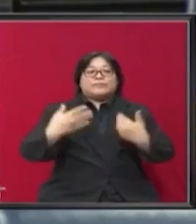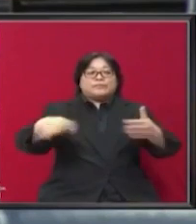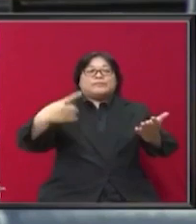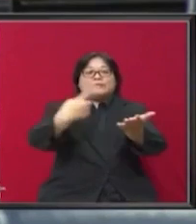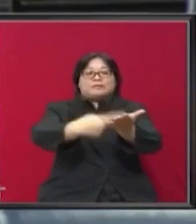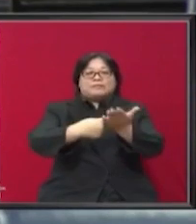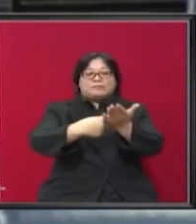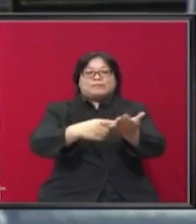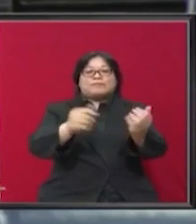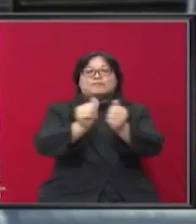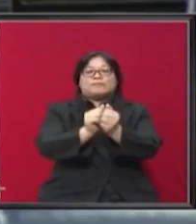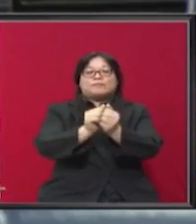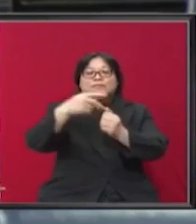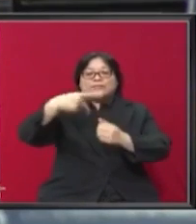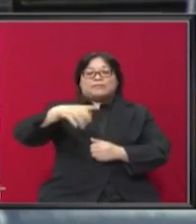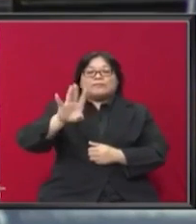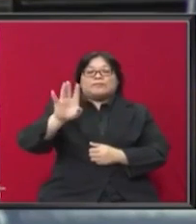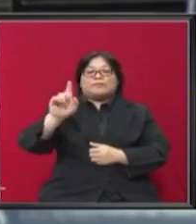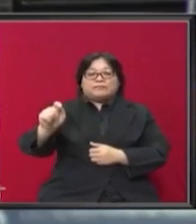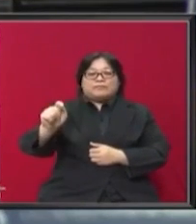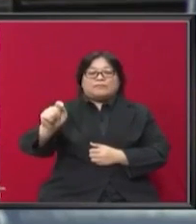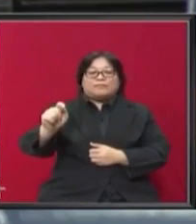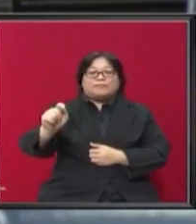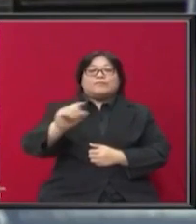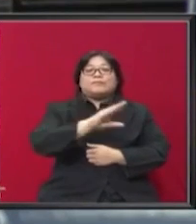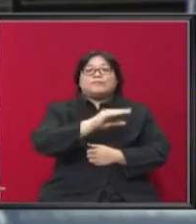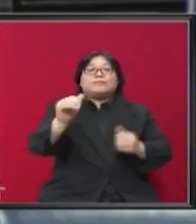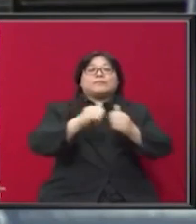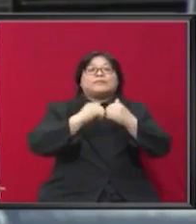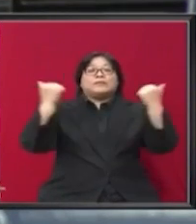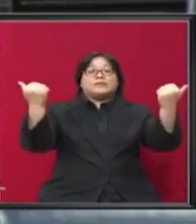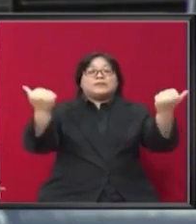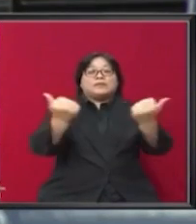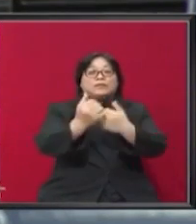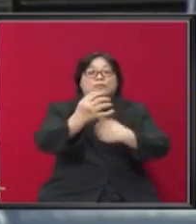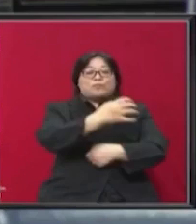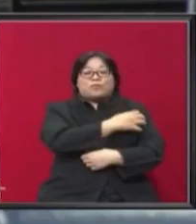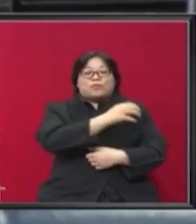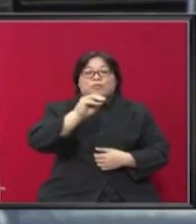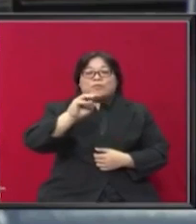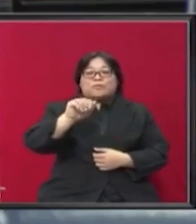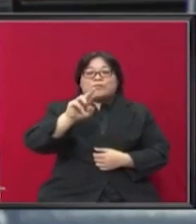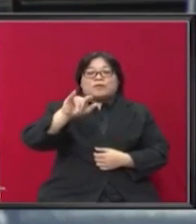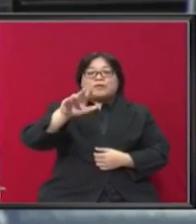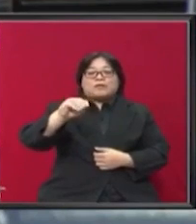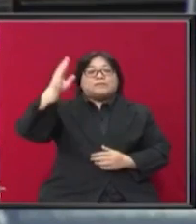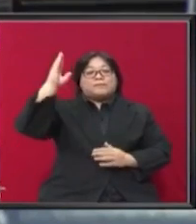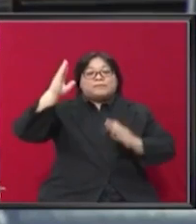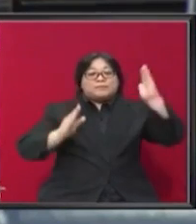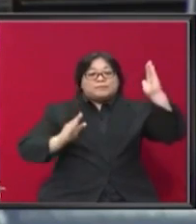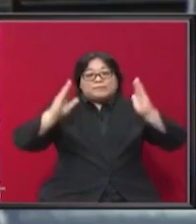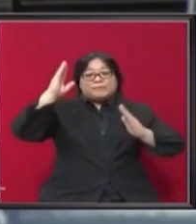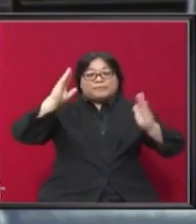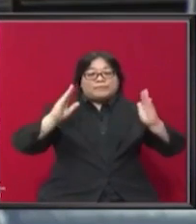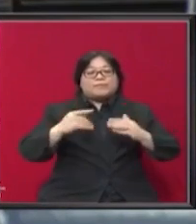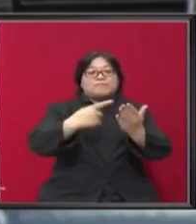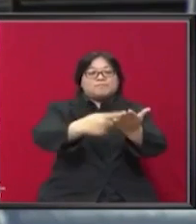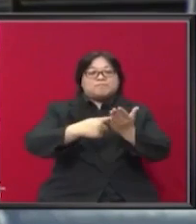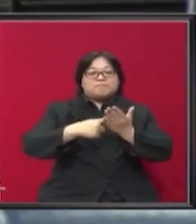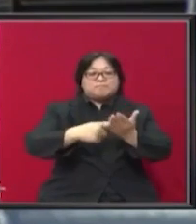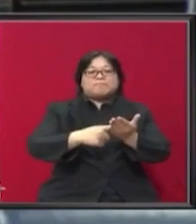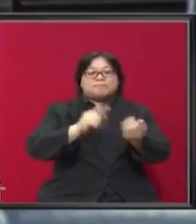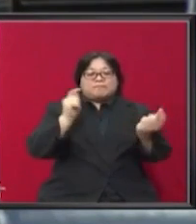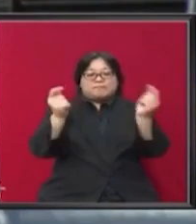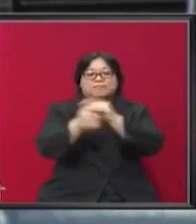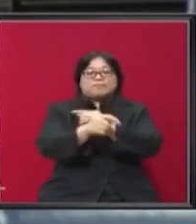berbincang dengan setempatan tbt dan agensi penguat kuasa maritim Indonesia dalam perbincangan